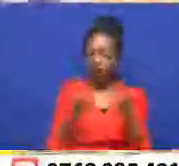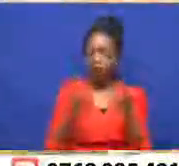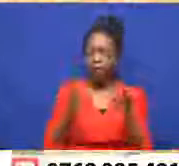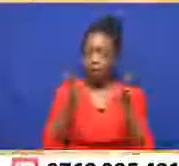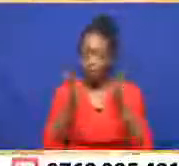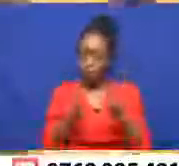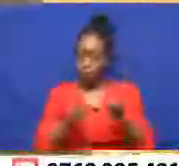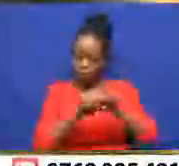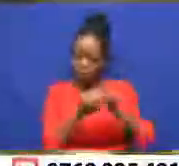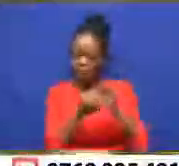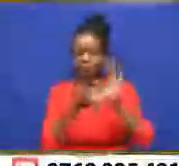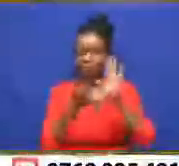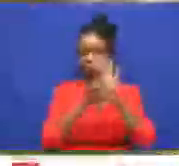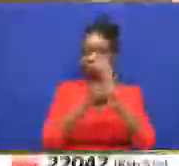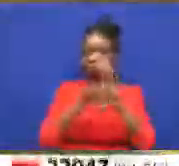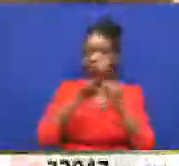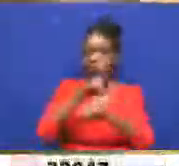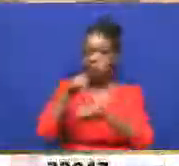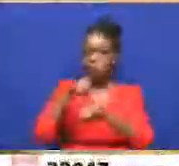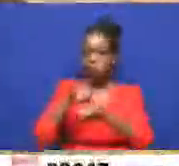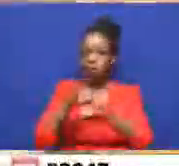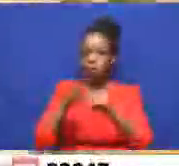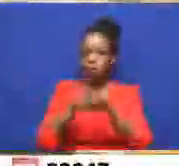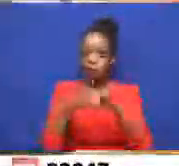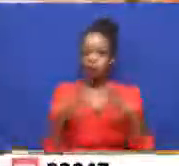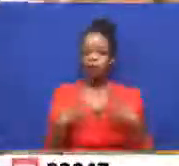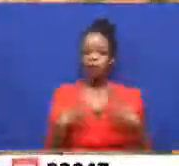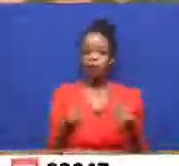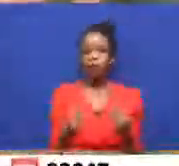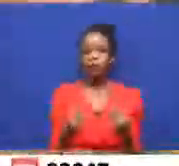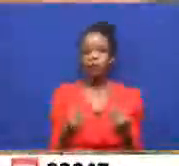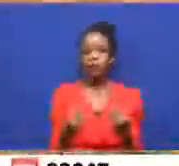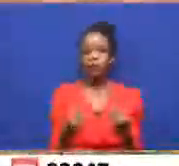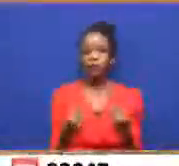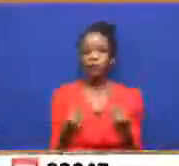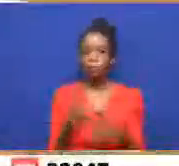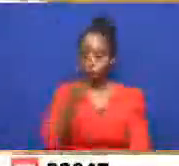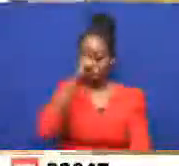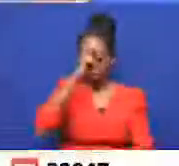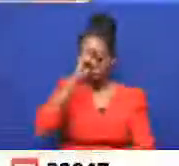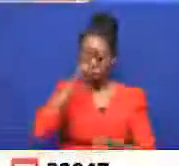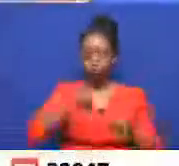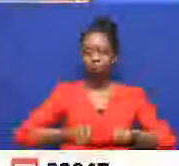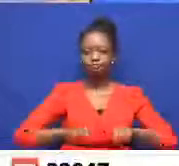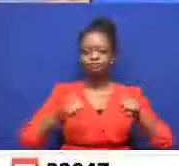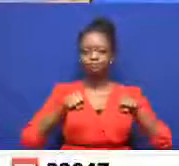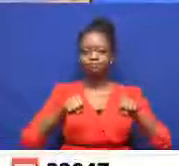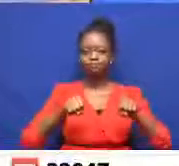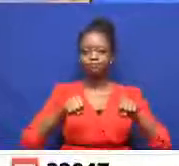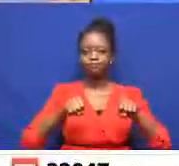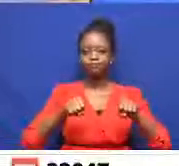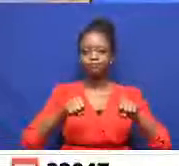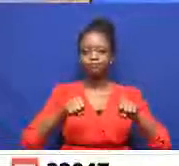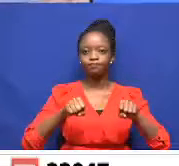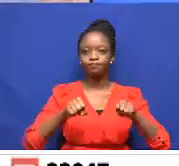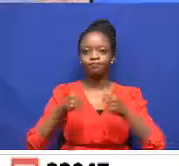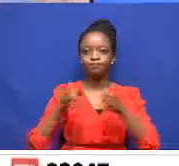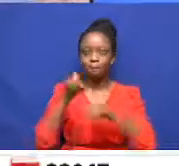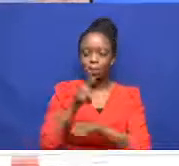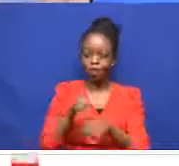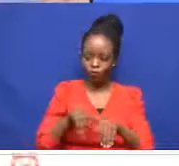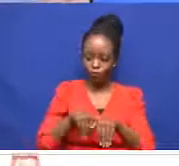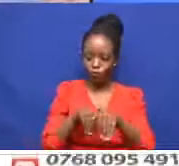atakiuka sheria za kafyu au hata za kiafya. The Inspector General of Police shall ensure